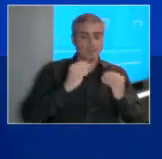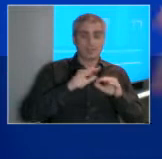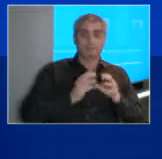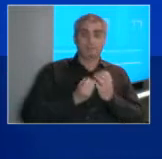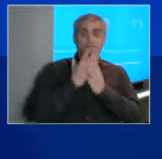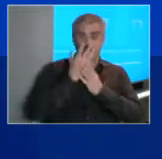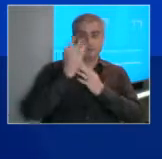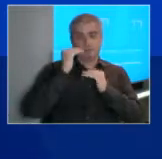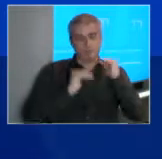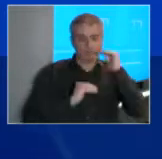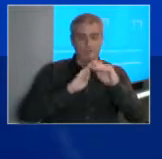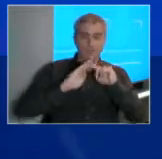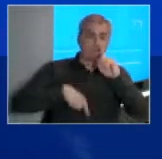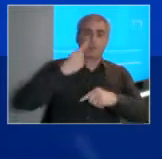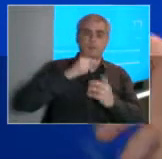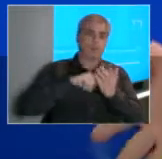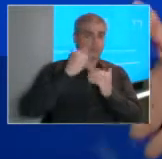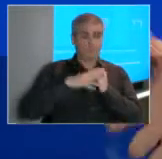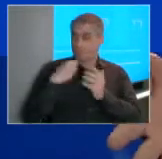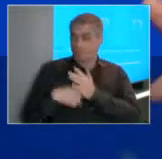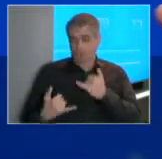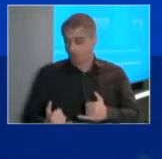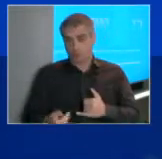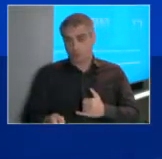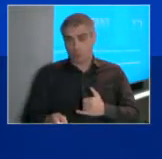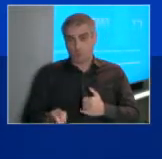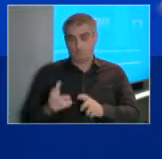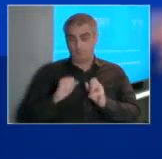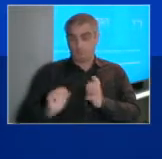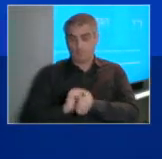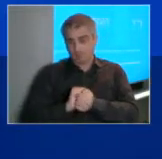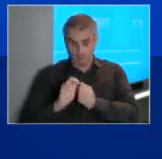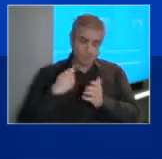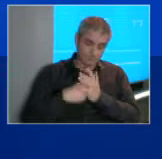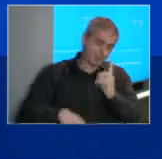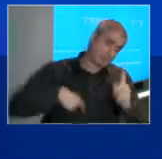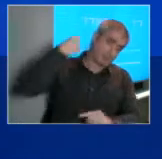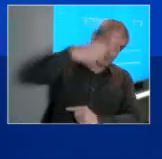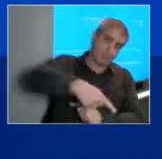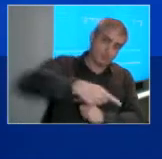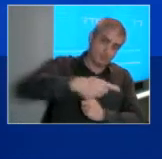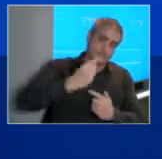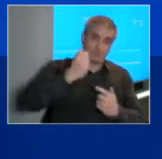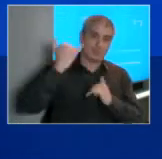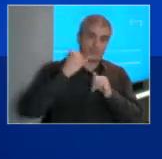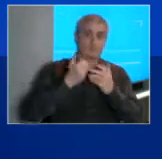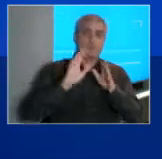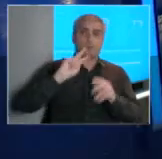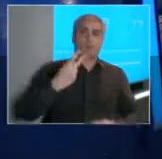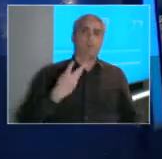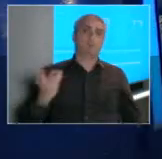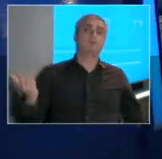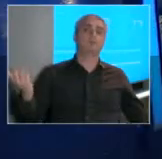הנגיף, תתכזז ברבעון שאחרי, כי בסוף אם לא קנית היום מדיח כלים, אתה תקנה מחר כנראה, כשהיבוא ייפתח כן.